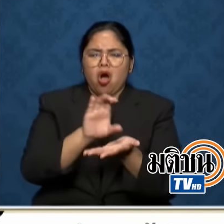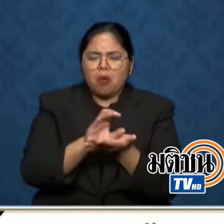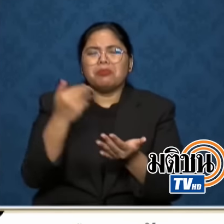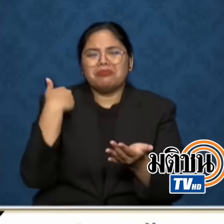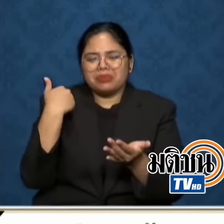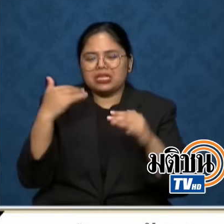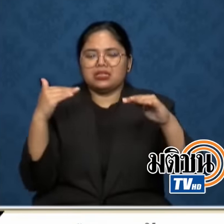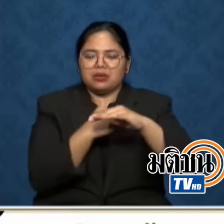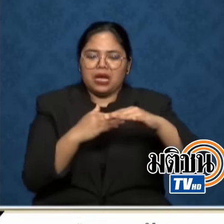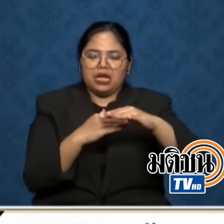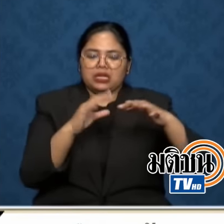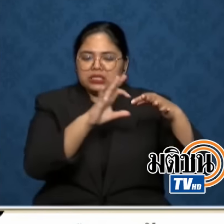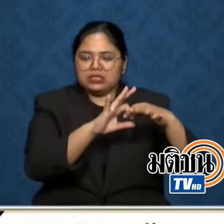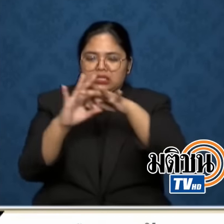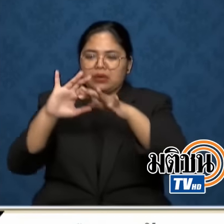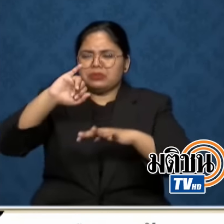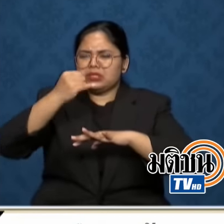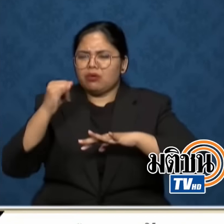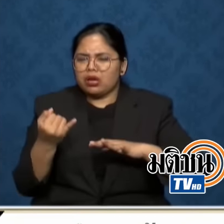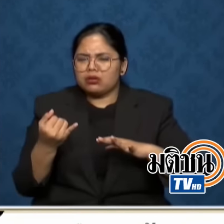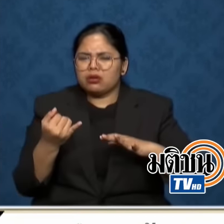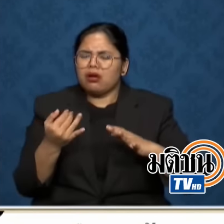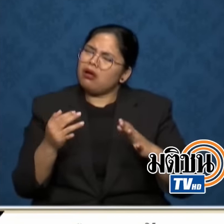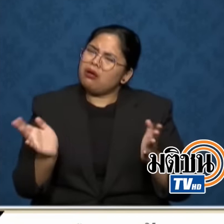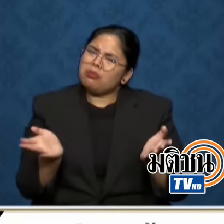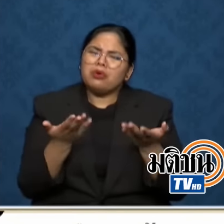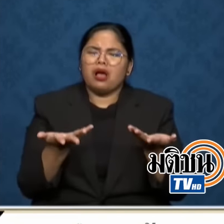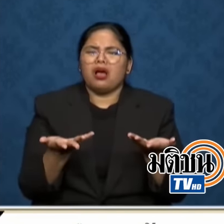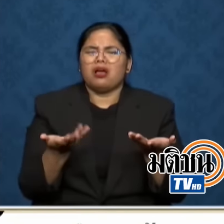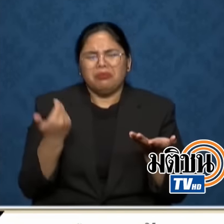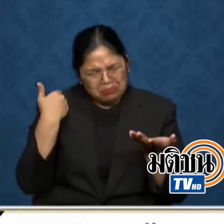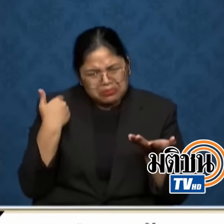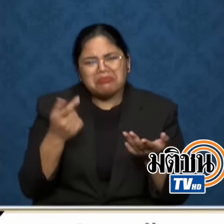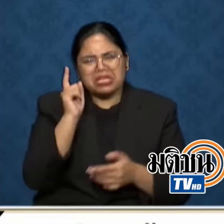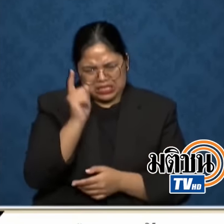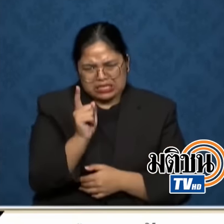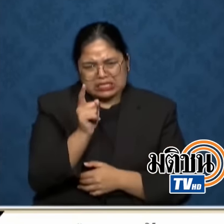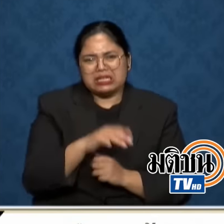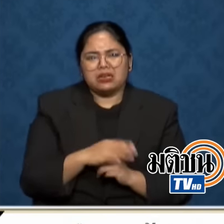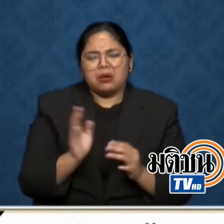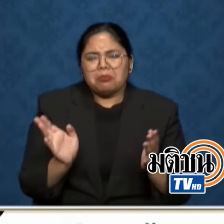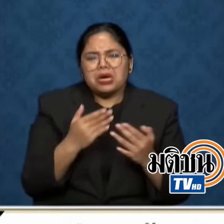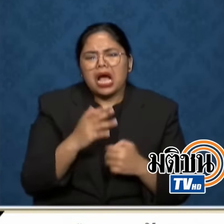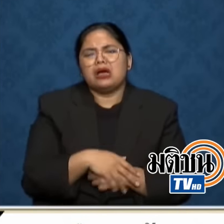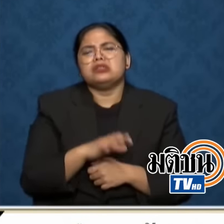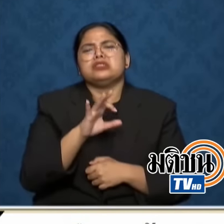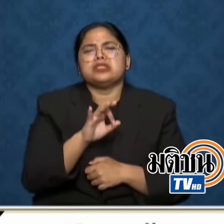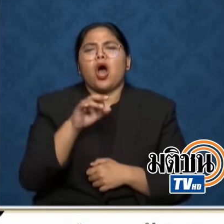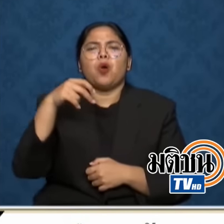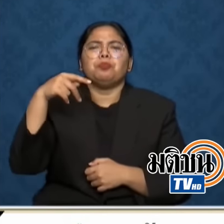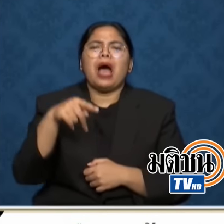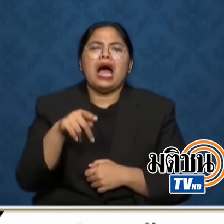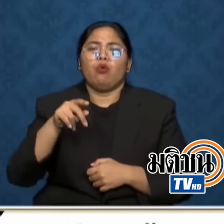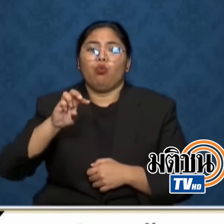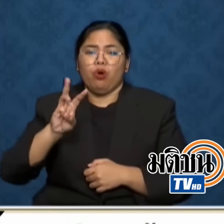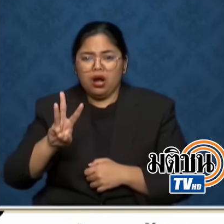นเชื่อมจังหวัดเพื่อซอฟต์พาวเวอร์พูดดักคอไว้เลยเดี๋ยวมีแน่นอนนะครับเนี่ยแหละครับมันเลยการไม่ได้ย